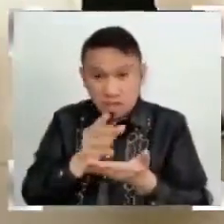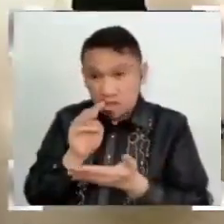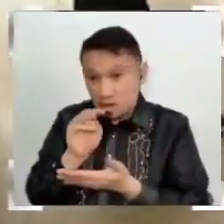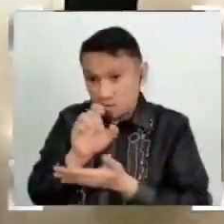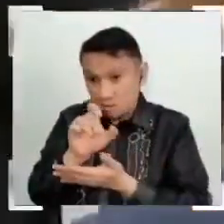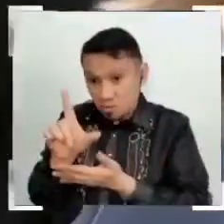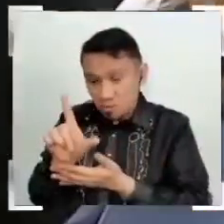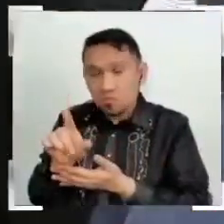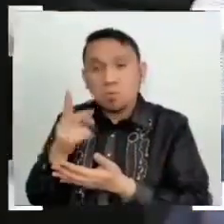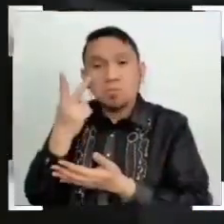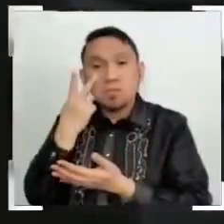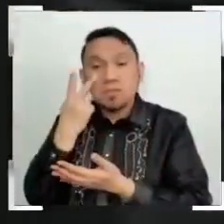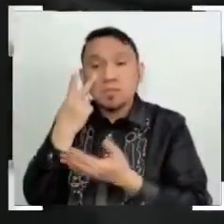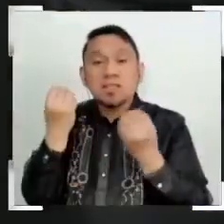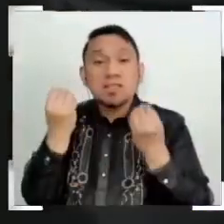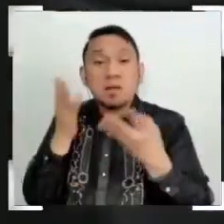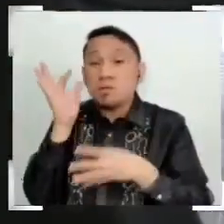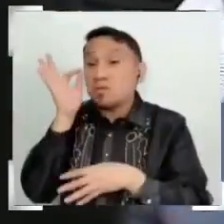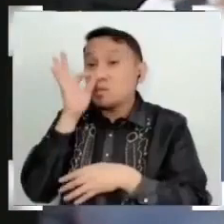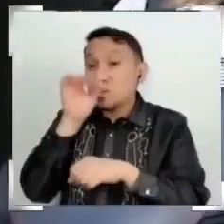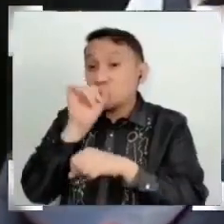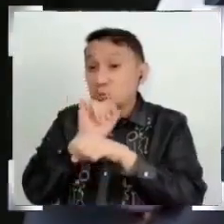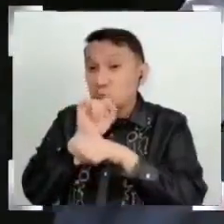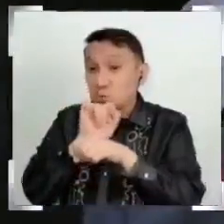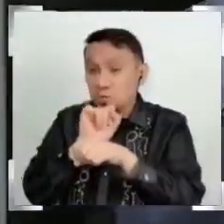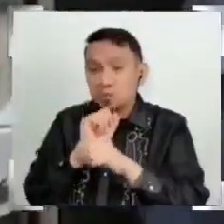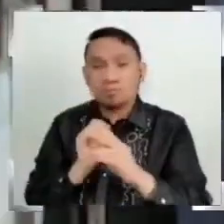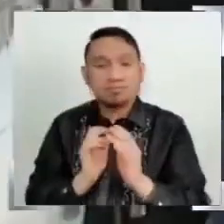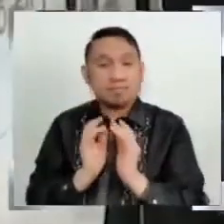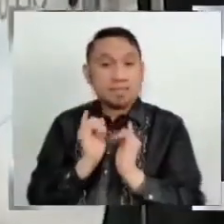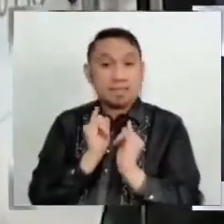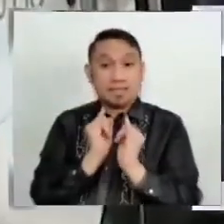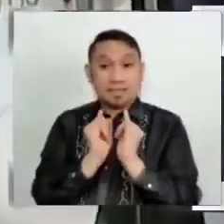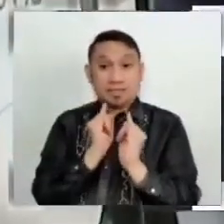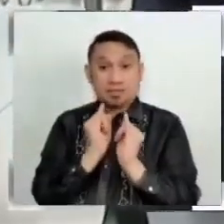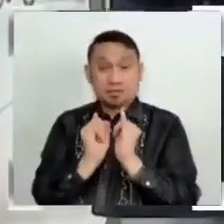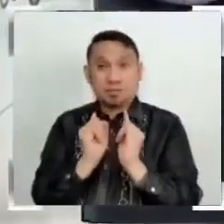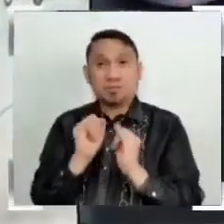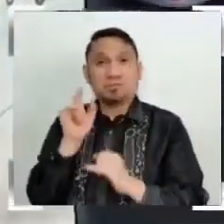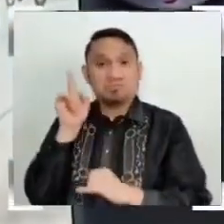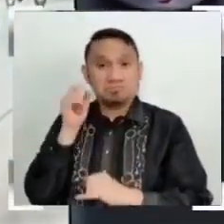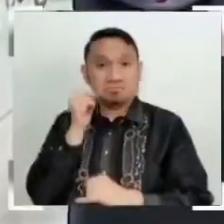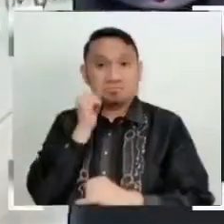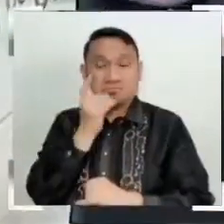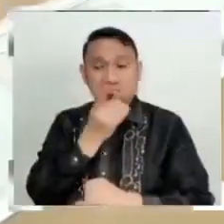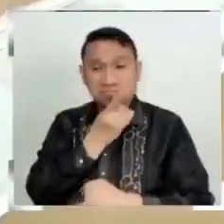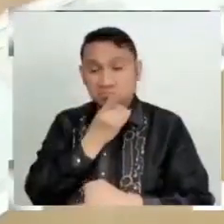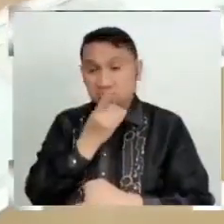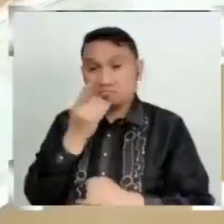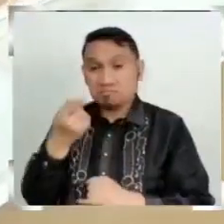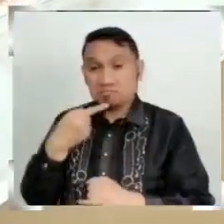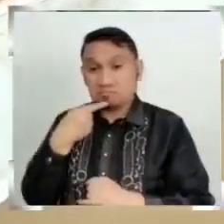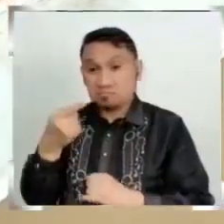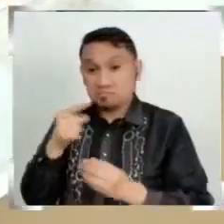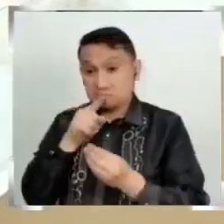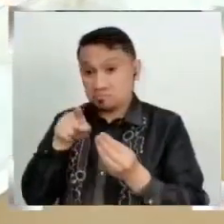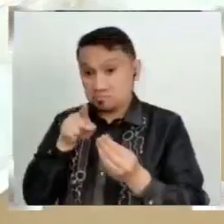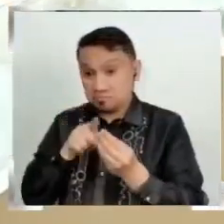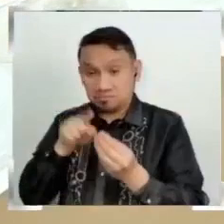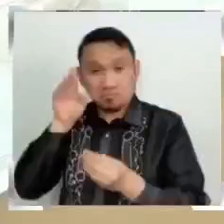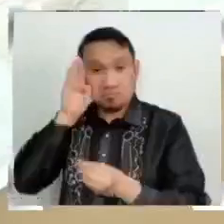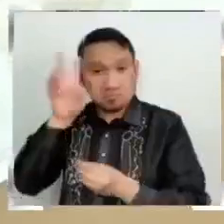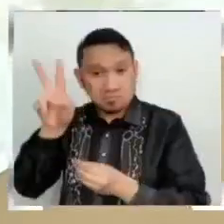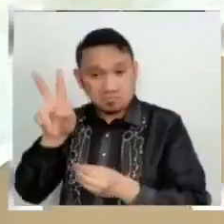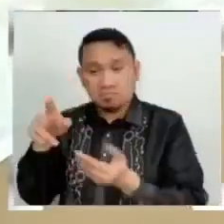nagtatrabaho. Sa eksklusibong panayam ng GMA Integrated News, binanggit ni Duterte si Pangulong Bongbong Marcos. Napag-usapan na raw